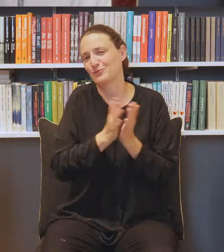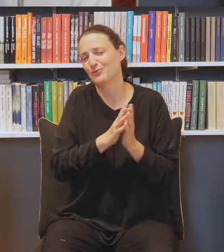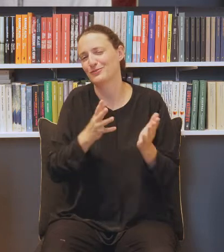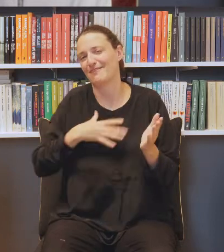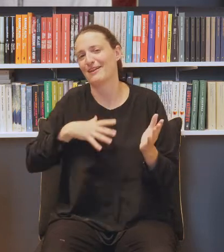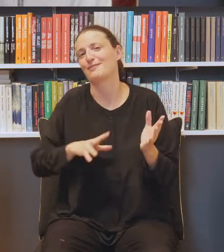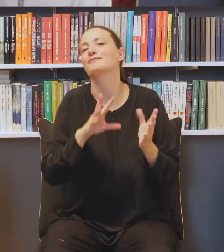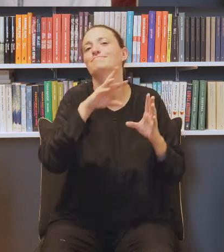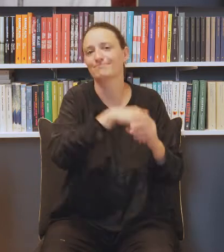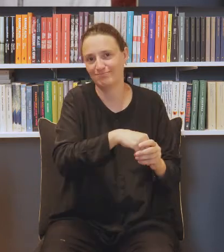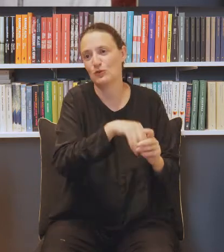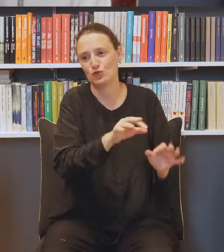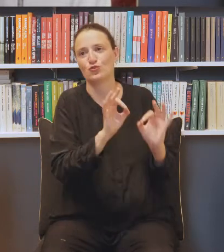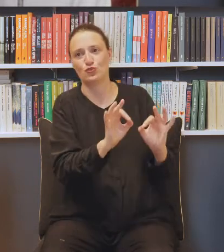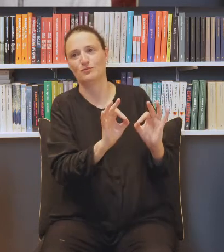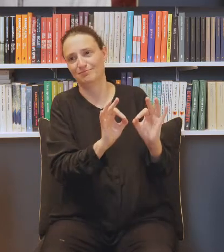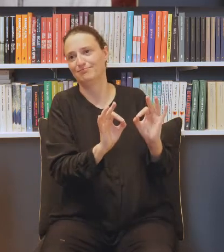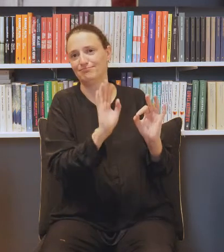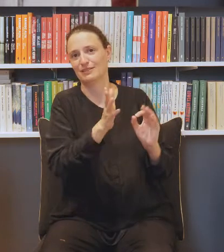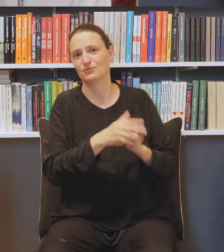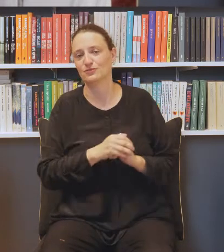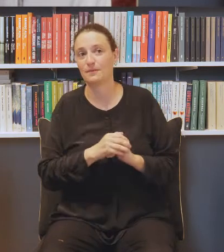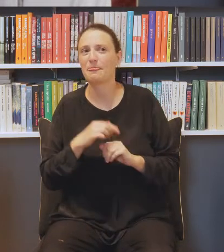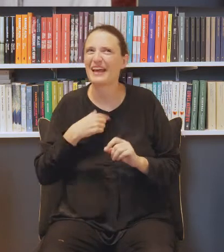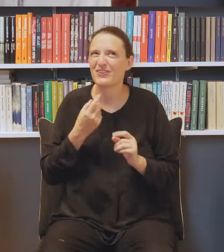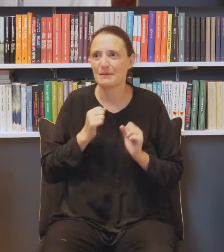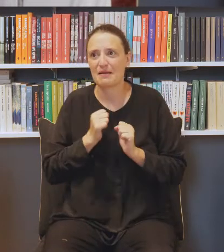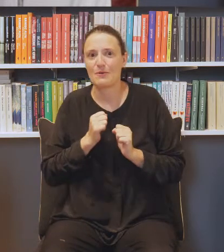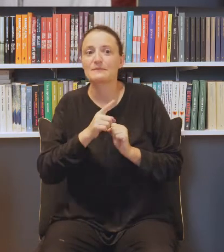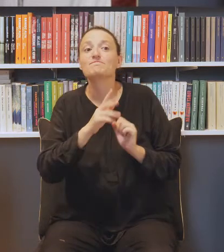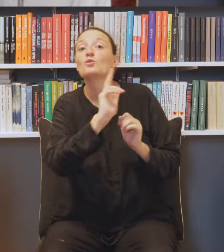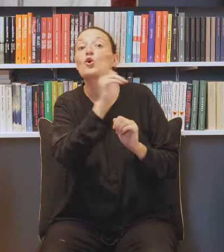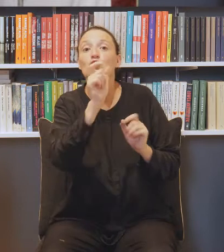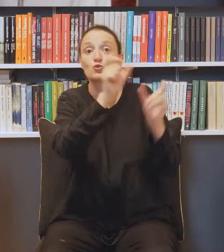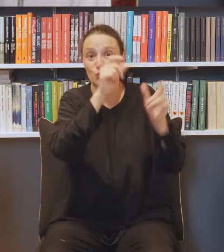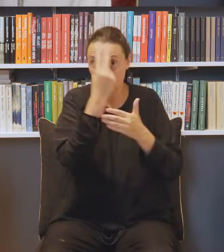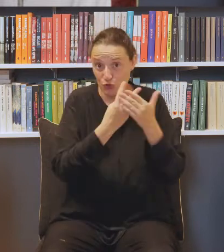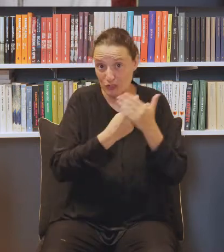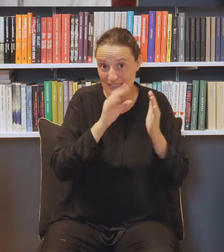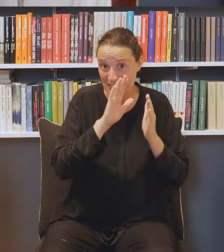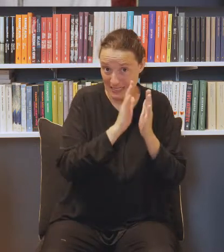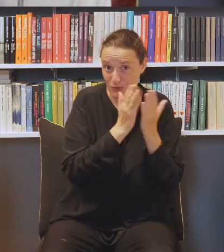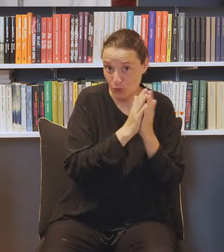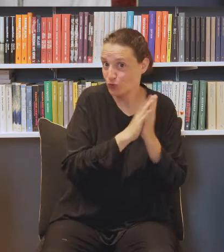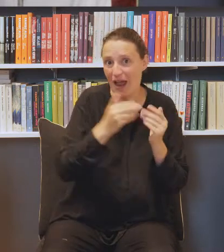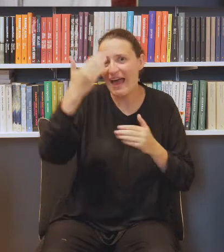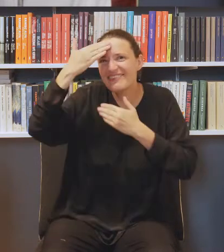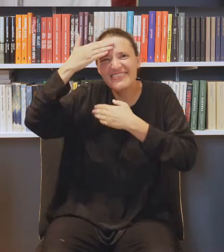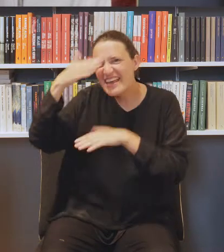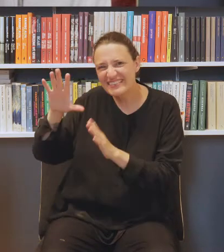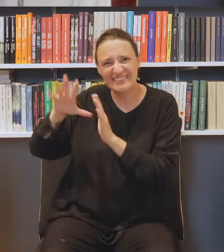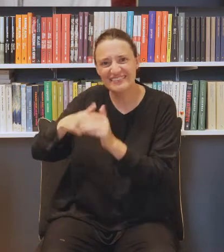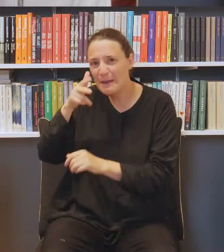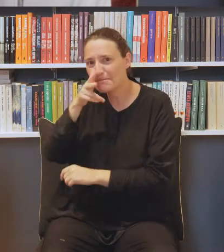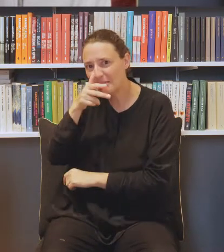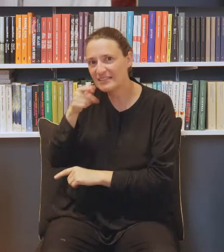że to zrobi książce dobrze, chociaż trochę się bałem, że czytelnicy spoza miasta nie obeznani z tym kontekstem, w